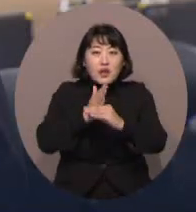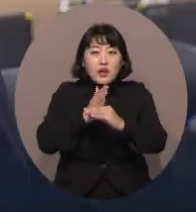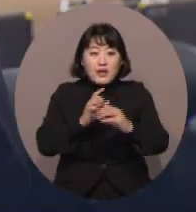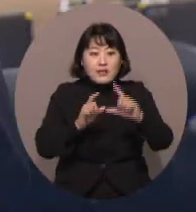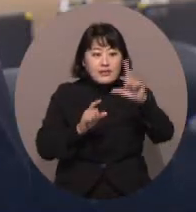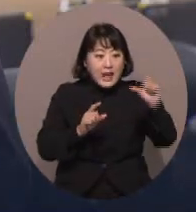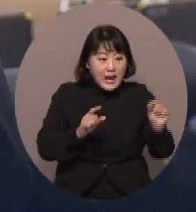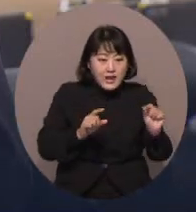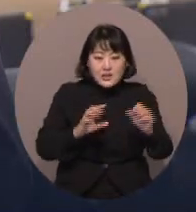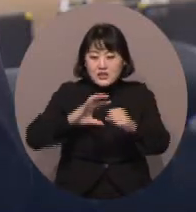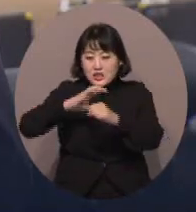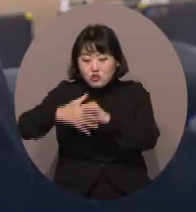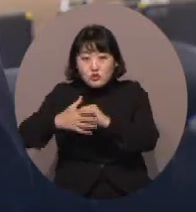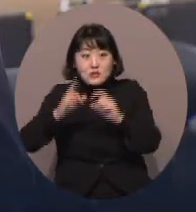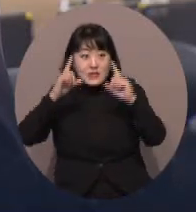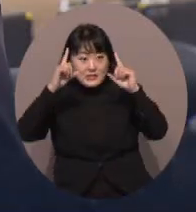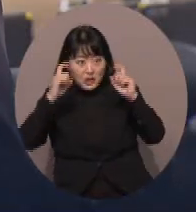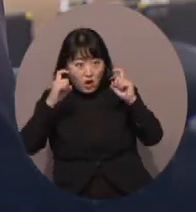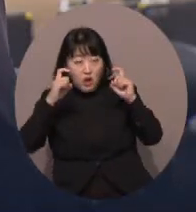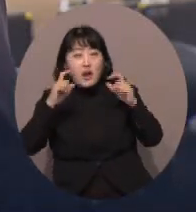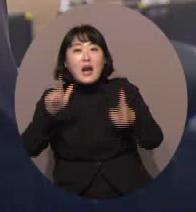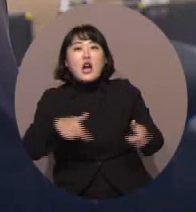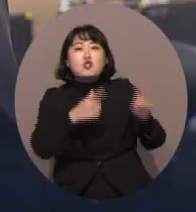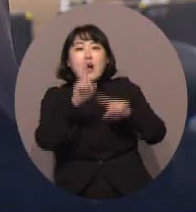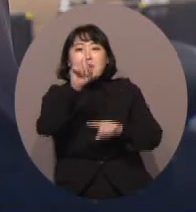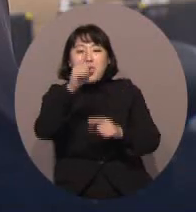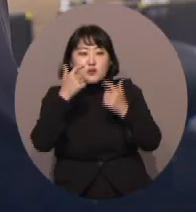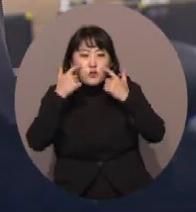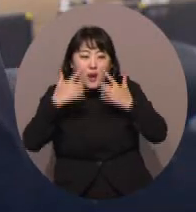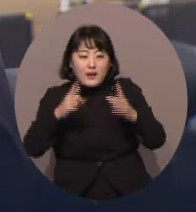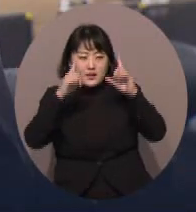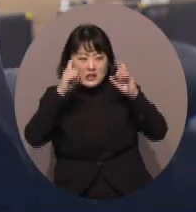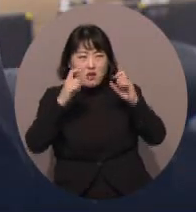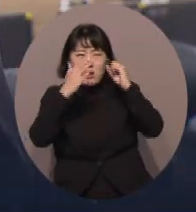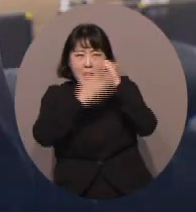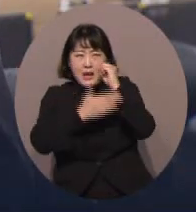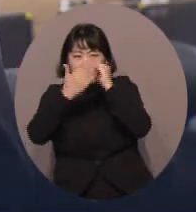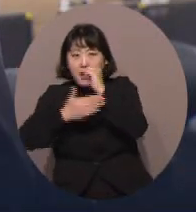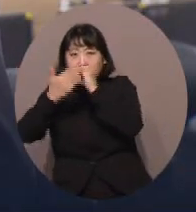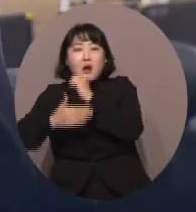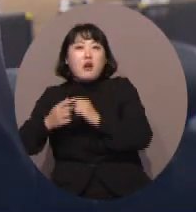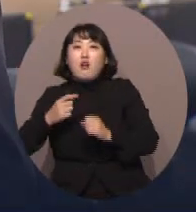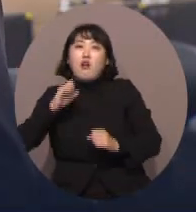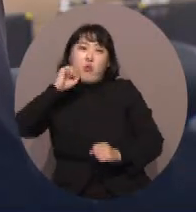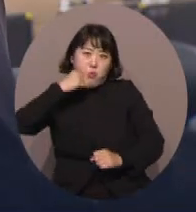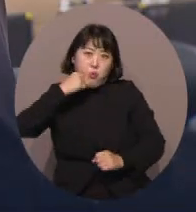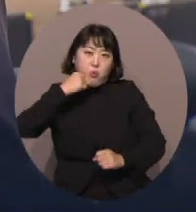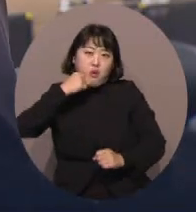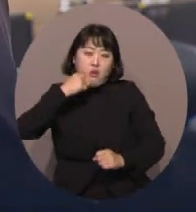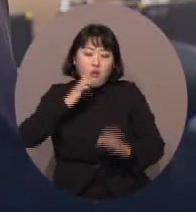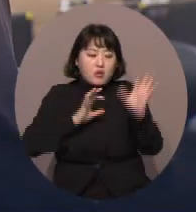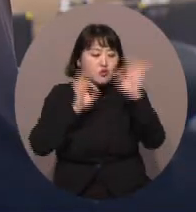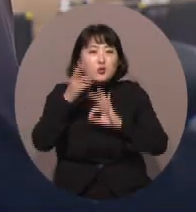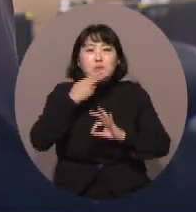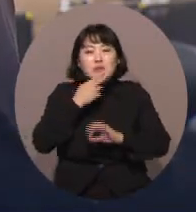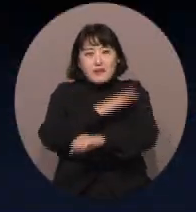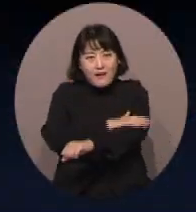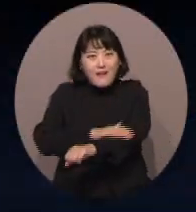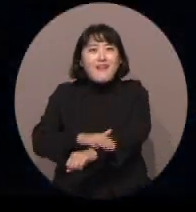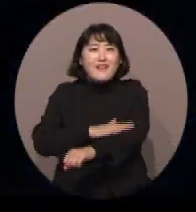달하고 지구를 찍고 그 하루에 한 번씩 정확하게 찍어내는 것이 쉬운 건 아니거든요. 근데 실수 없이 잘